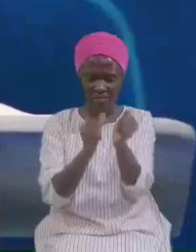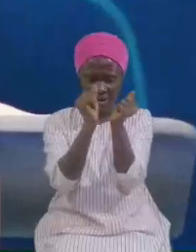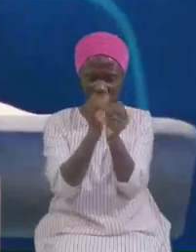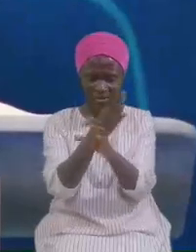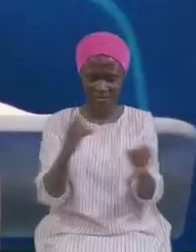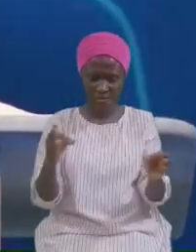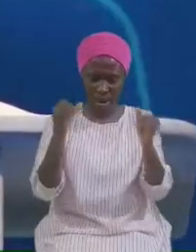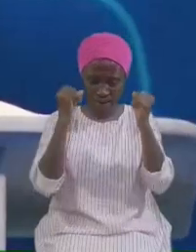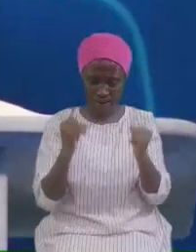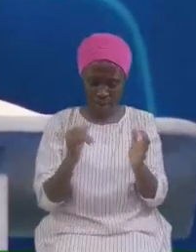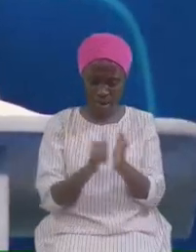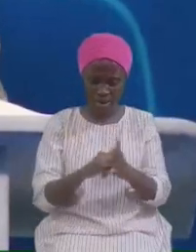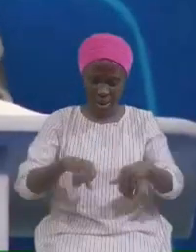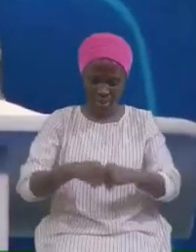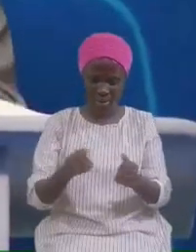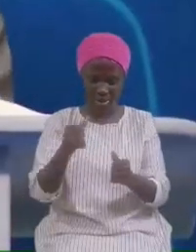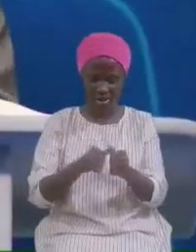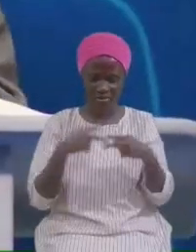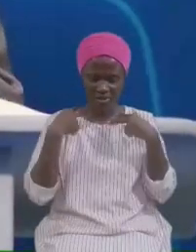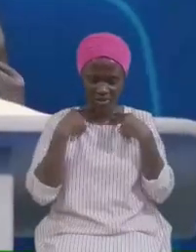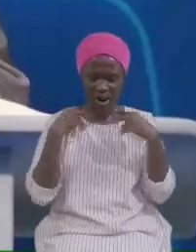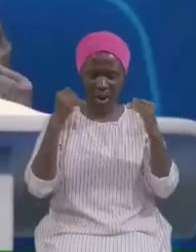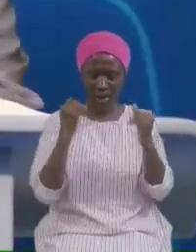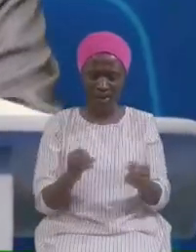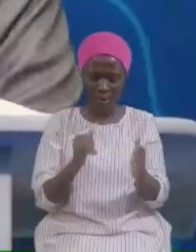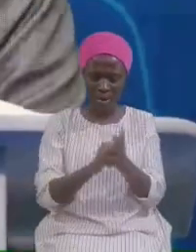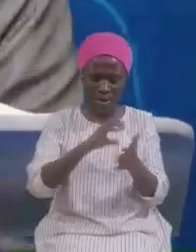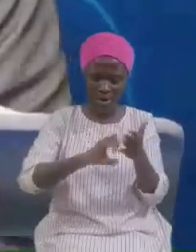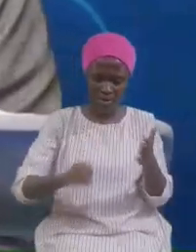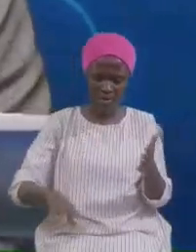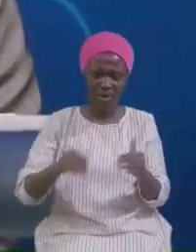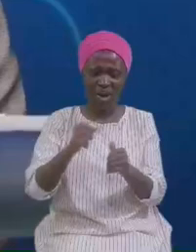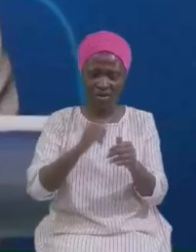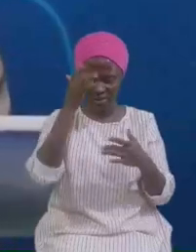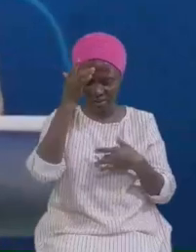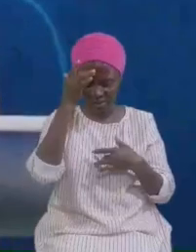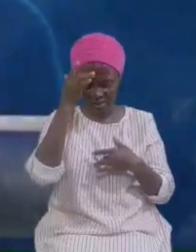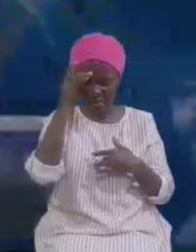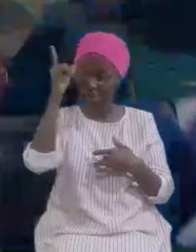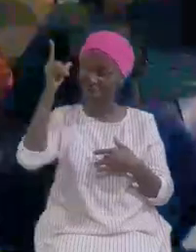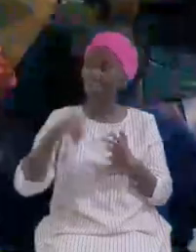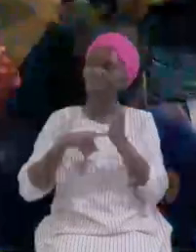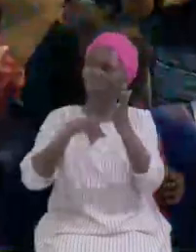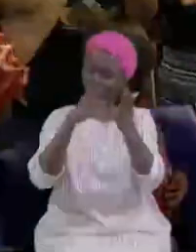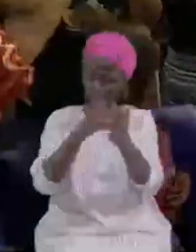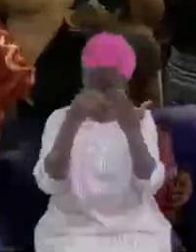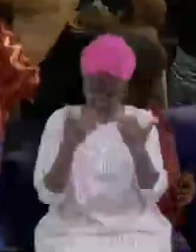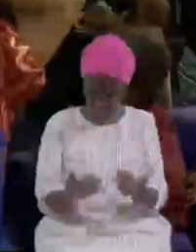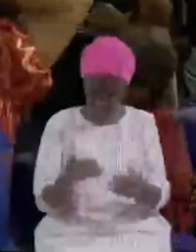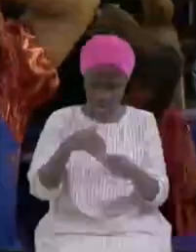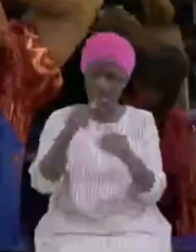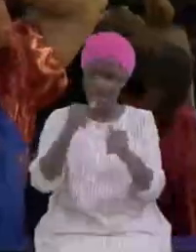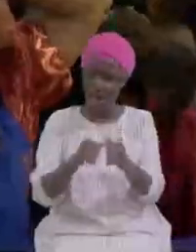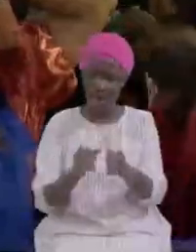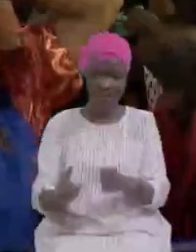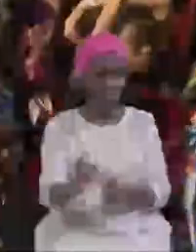brise tous les jougs. La puissance qui déplace toutes les maladies, toutes les infirmités. Manifeste-la maintenant dans